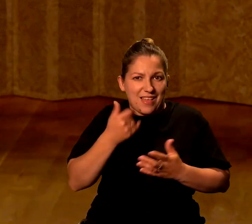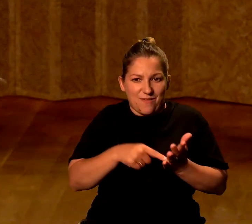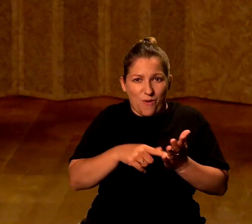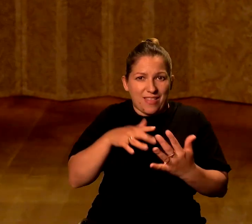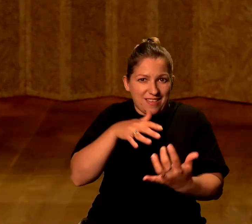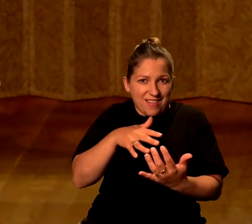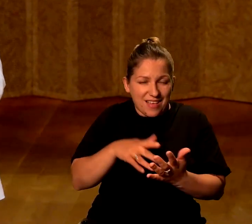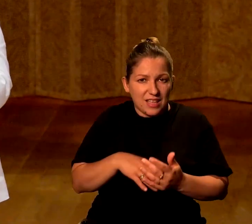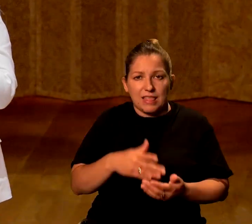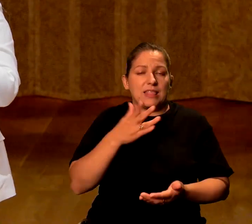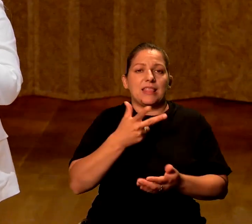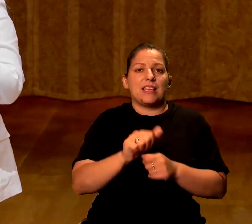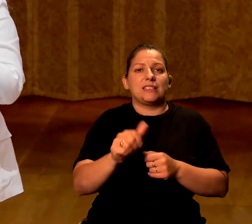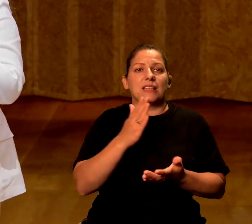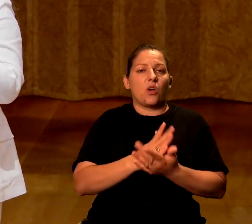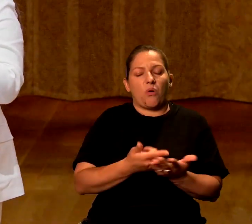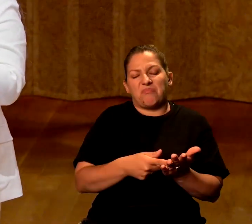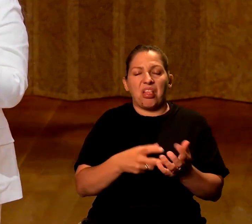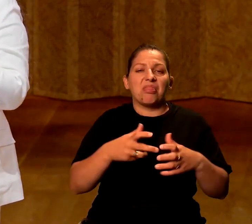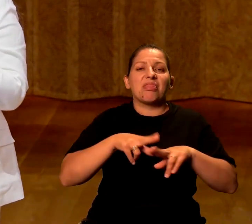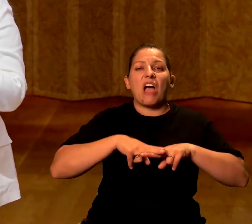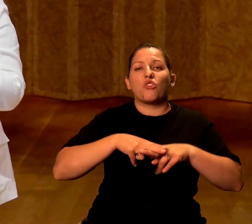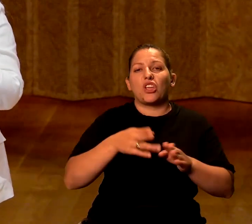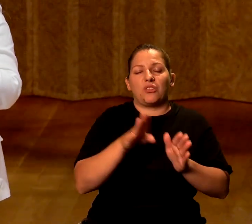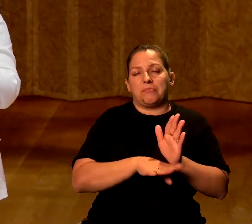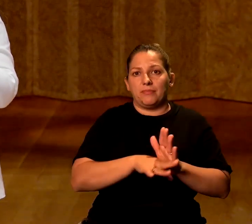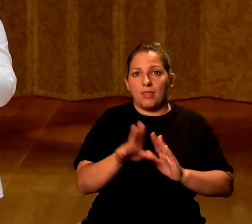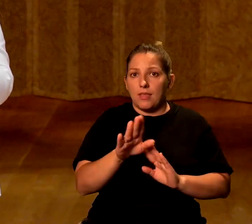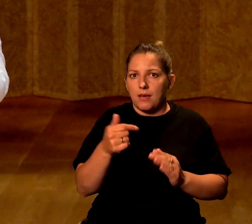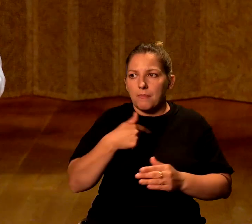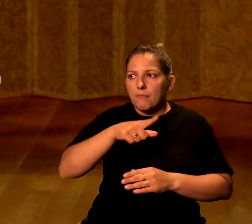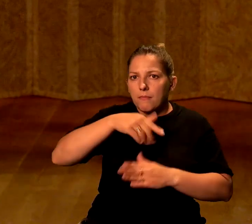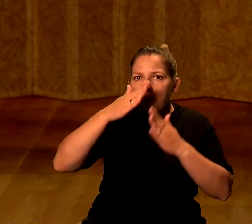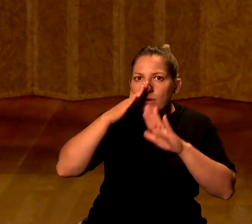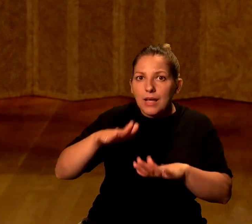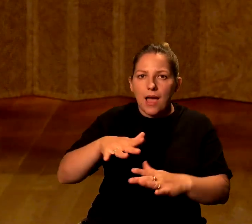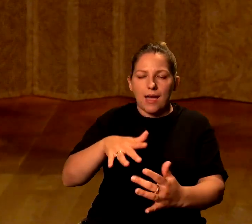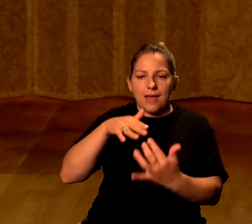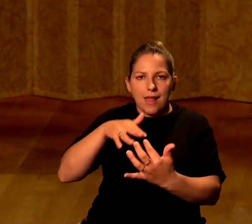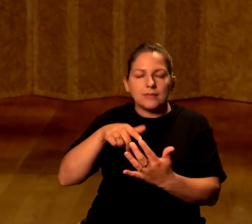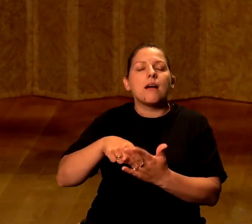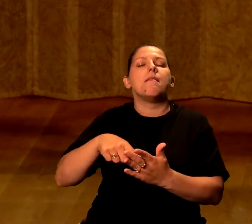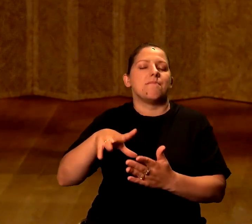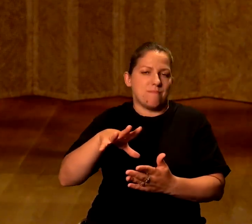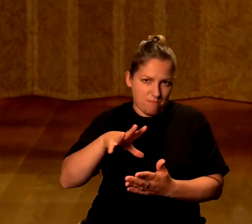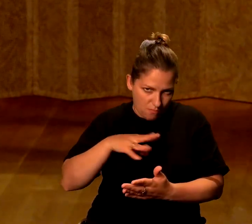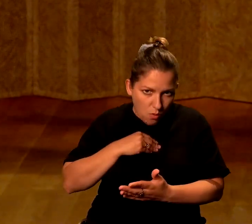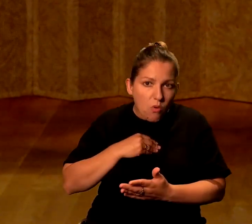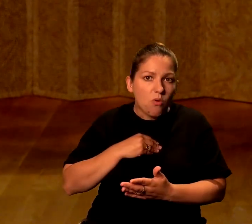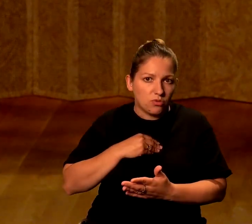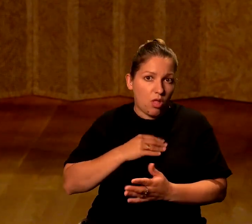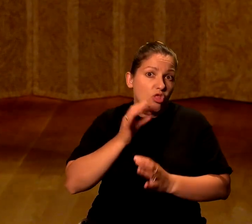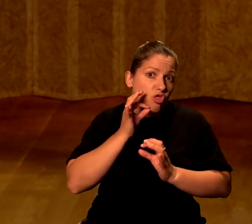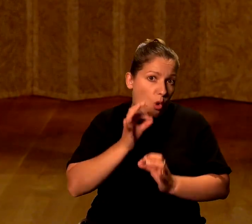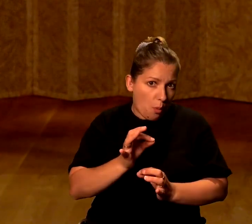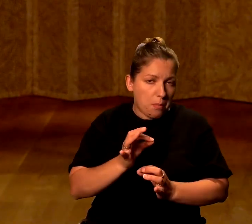To nie jest tylko i wyłącznie takie sobie narzędzie. My musimy pokazać, że ta relacja może być oczywiście dobra